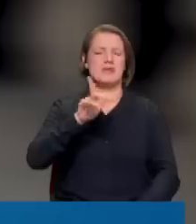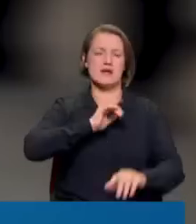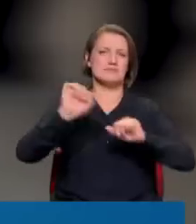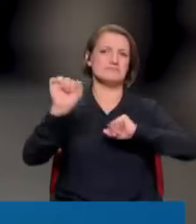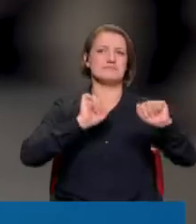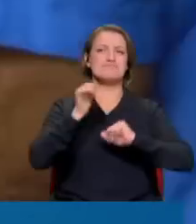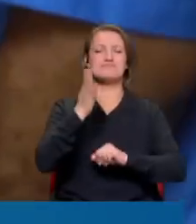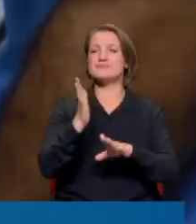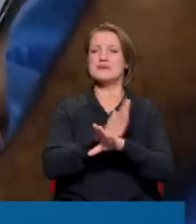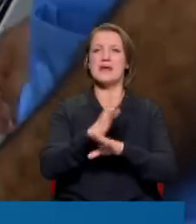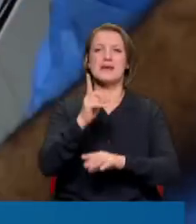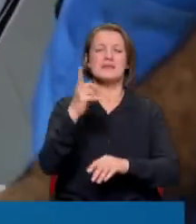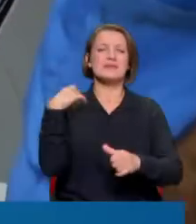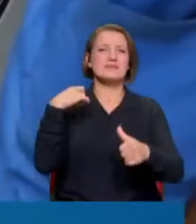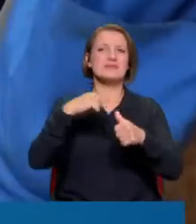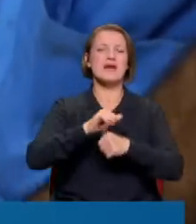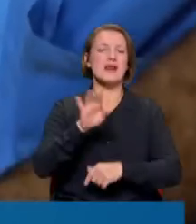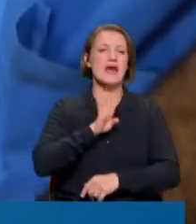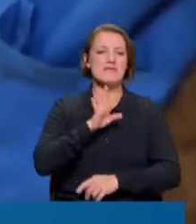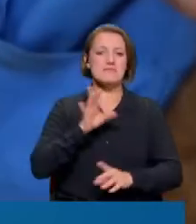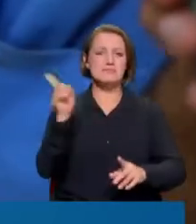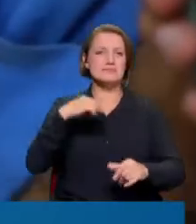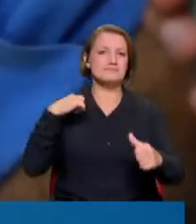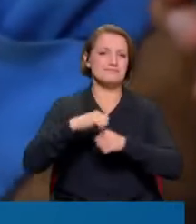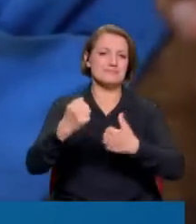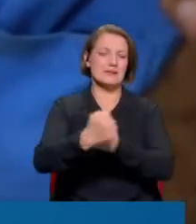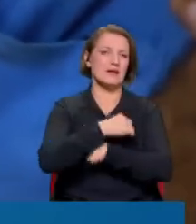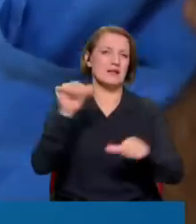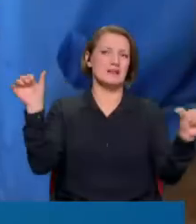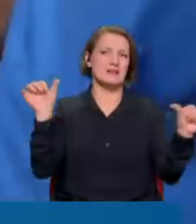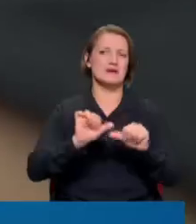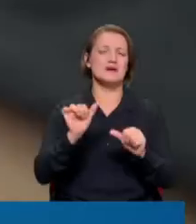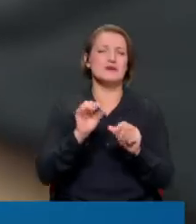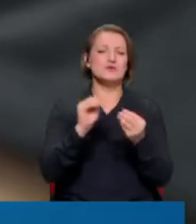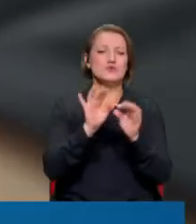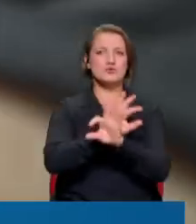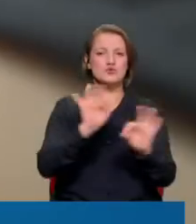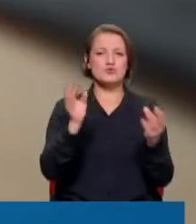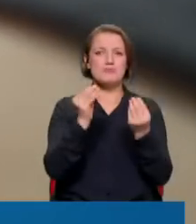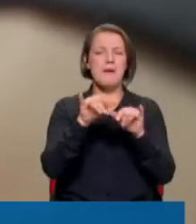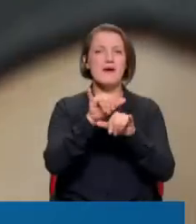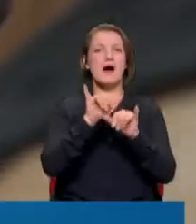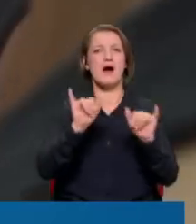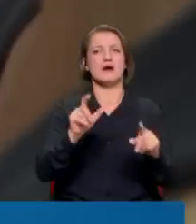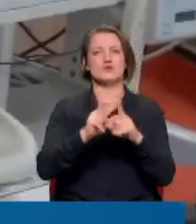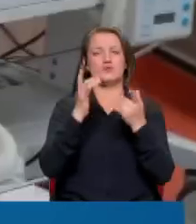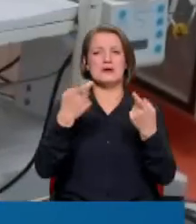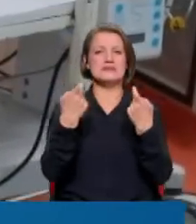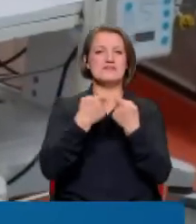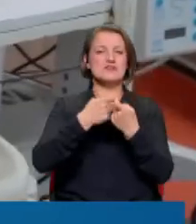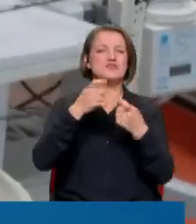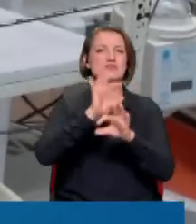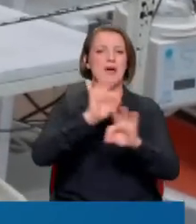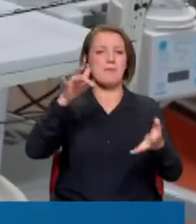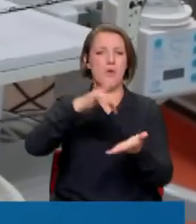isyanı Çünkü bir daha hiç sarılamayacak bebeğine binlerce savunmasız bebek çocuk aynı durumda savaşın tam